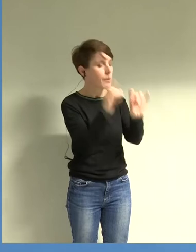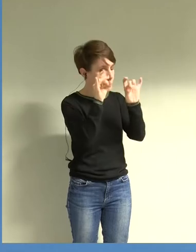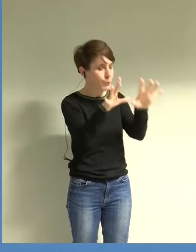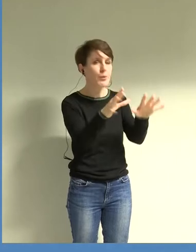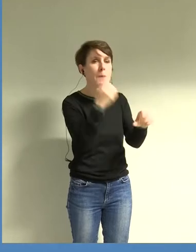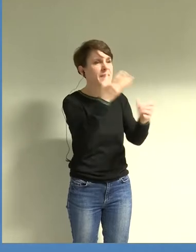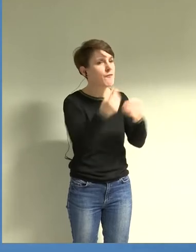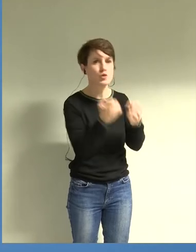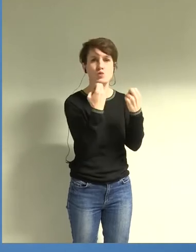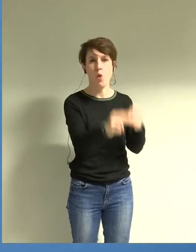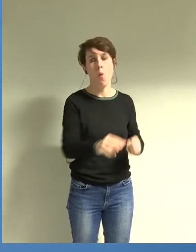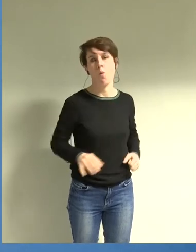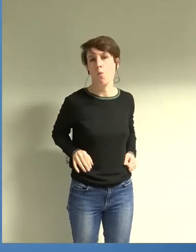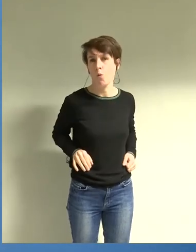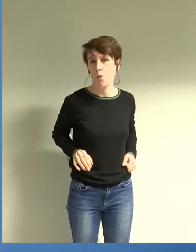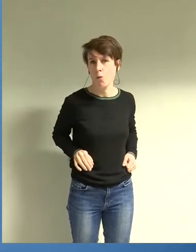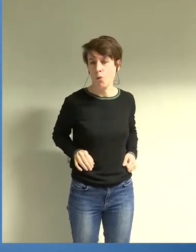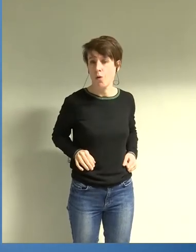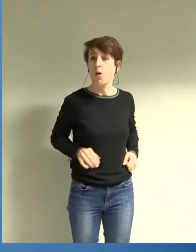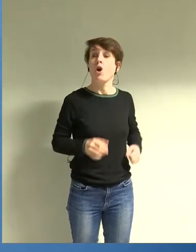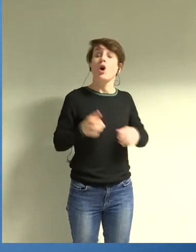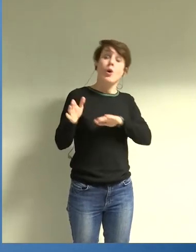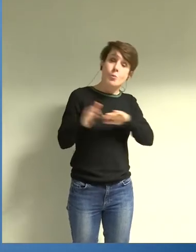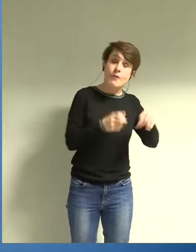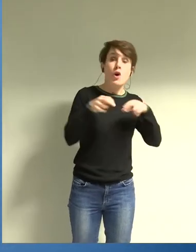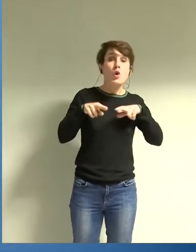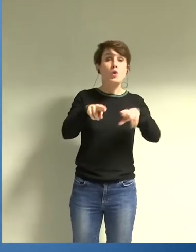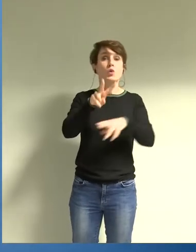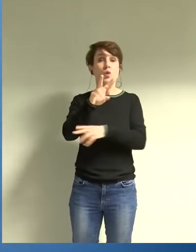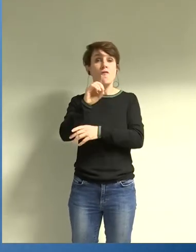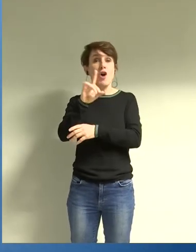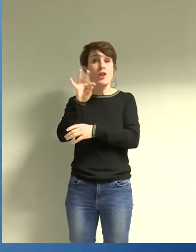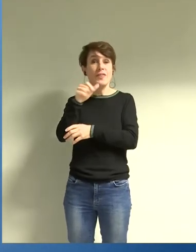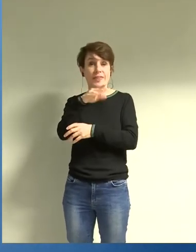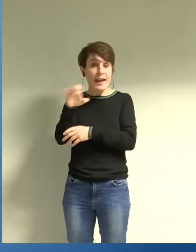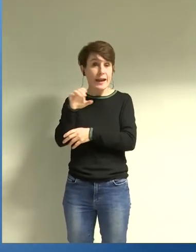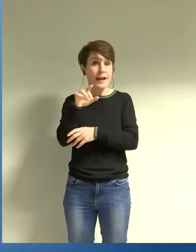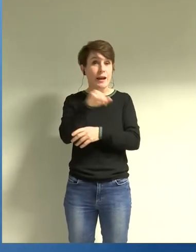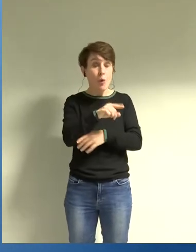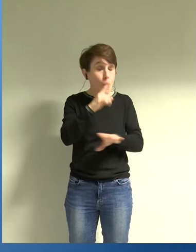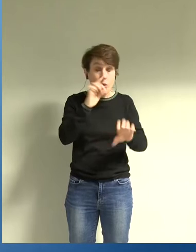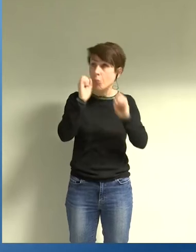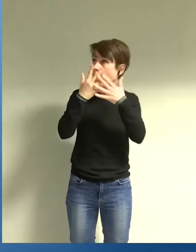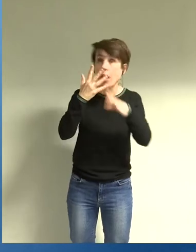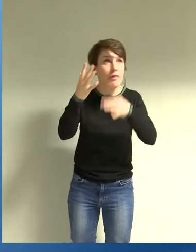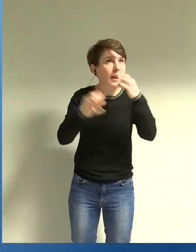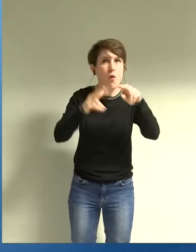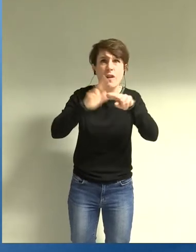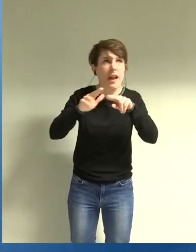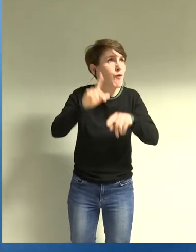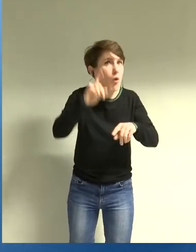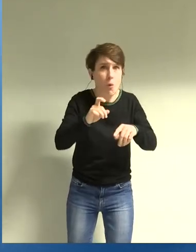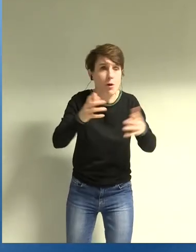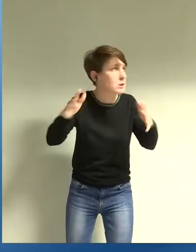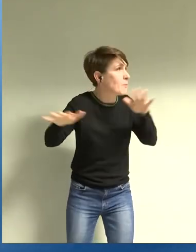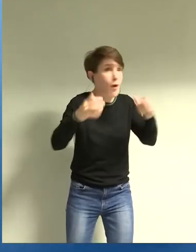les habitants et les commerçants de la rue voltaire qui ont découvert les travaux quand ils ont commencé et qui n'en voit pas la fin à près d'un an